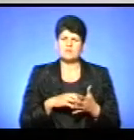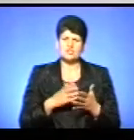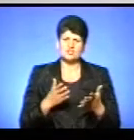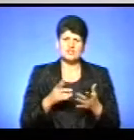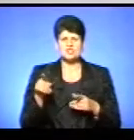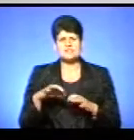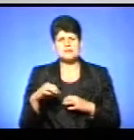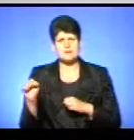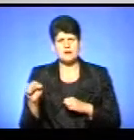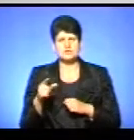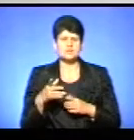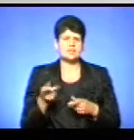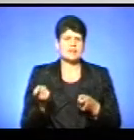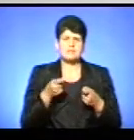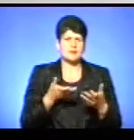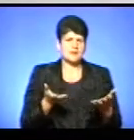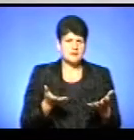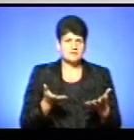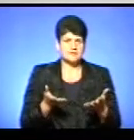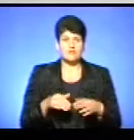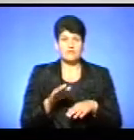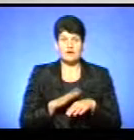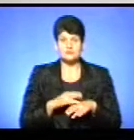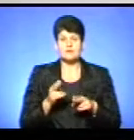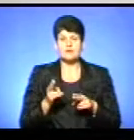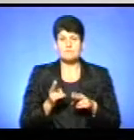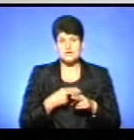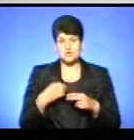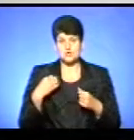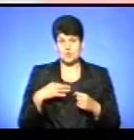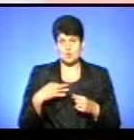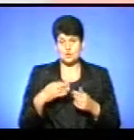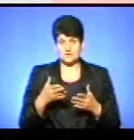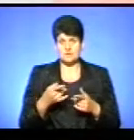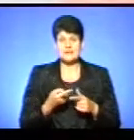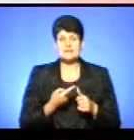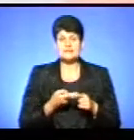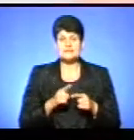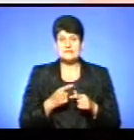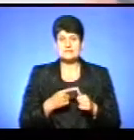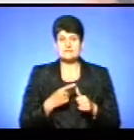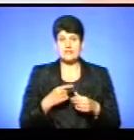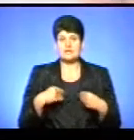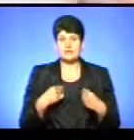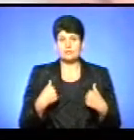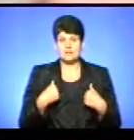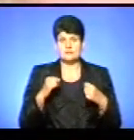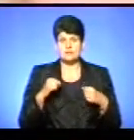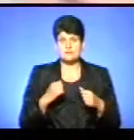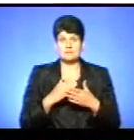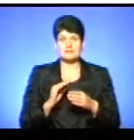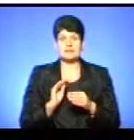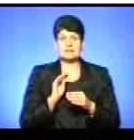її забрали, чи її не принесли, факт того, що ви без сорочки. Відповідно, це звання старший вчитель давало мені можливість мати